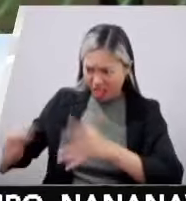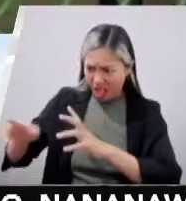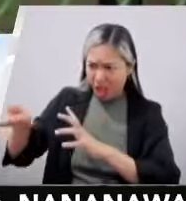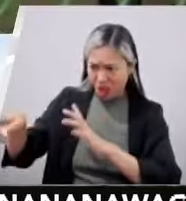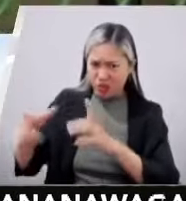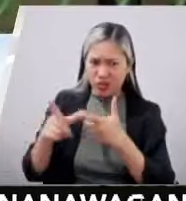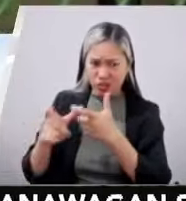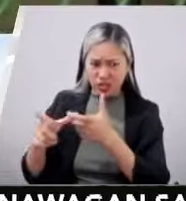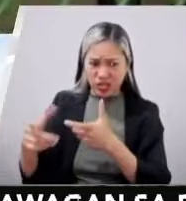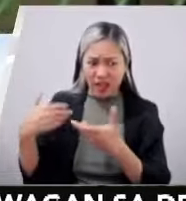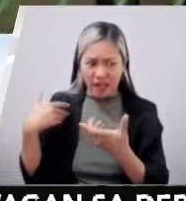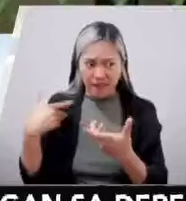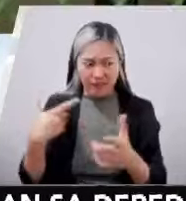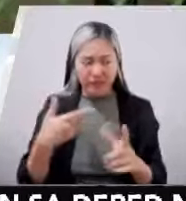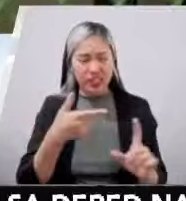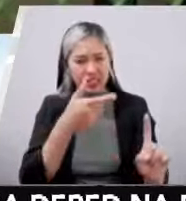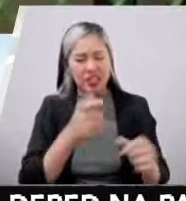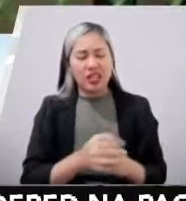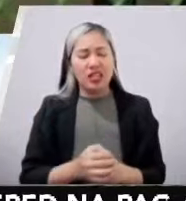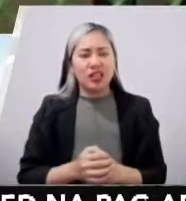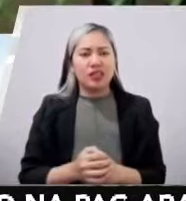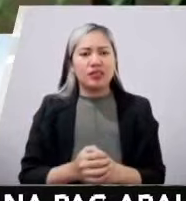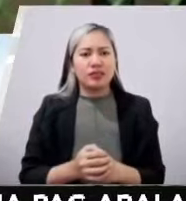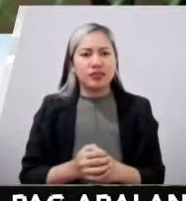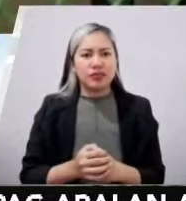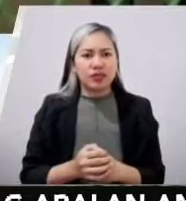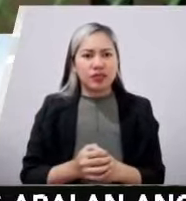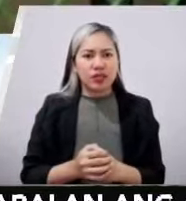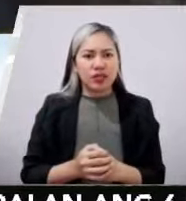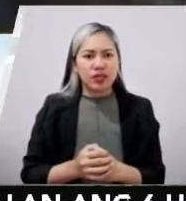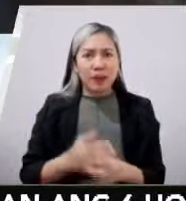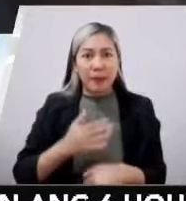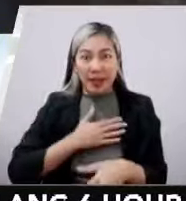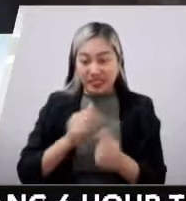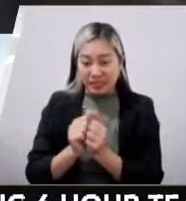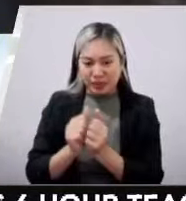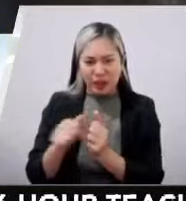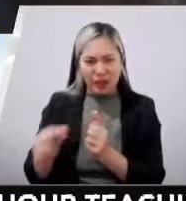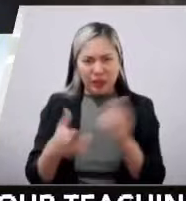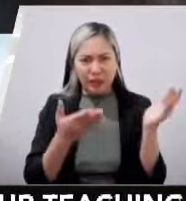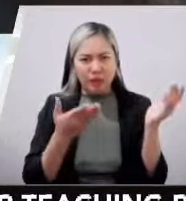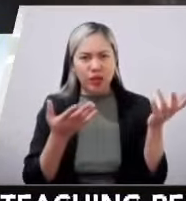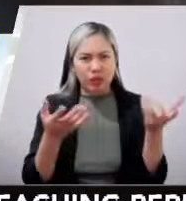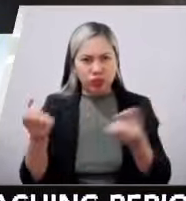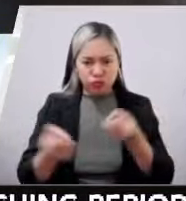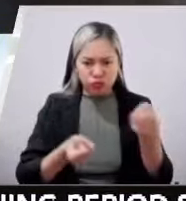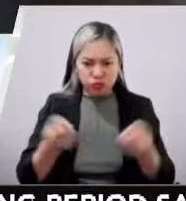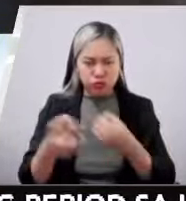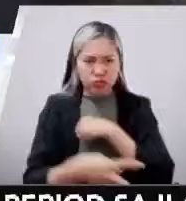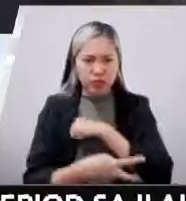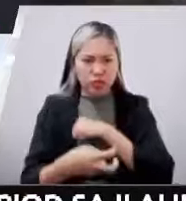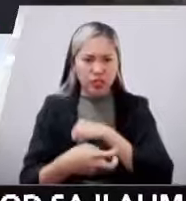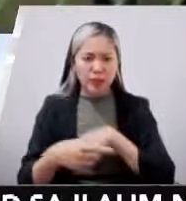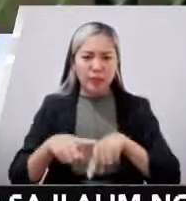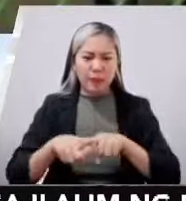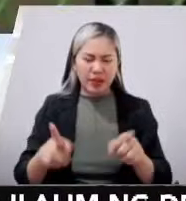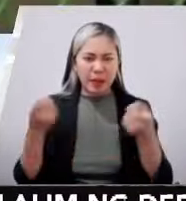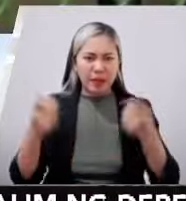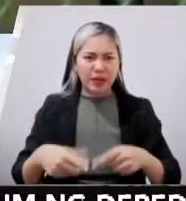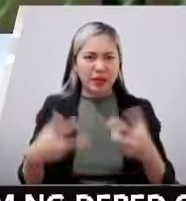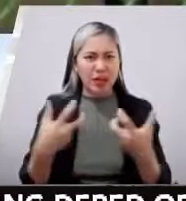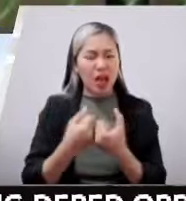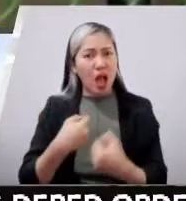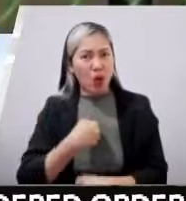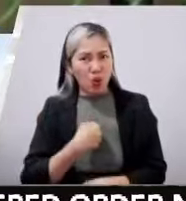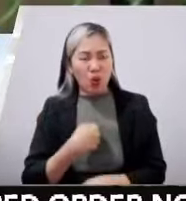Para makalayo lang po kami, dinala niya siya sa sakyan. Eh kaso nabangga po kami. Depensa rin niya. Namamasada rin po ako ng jeep kaso wala